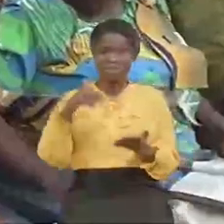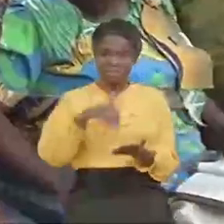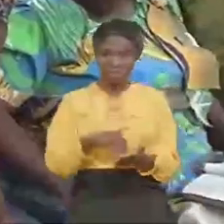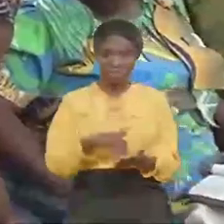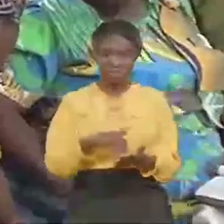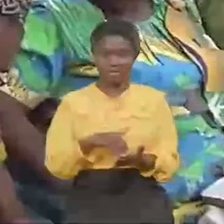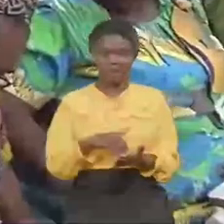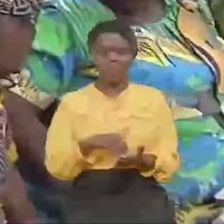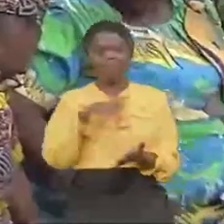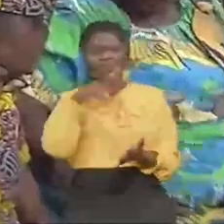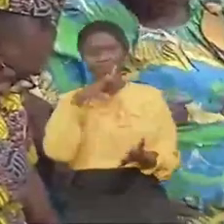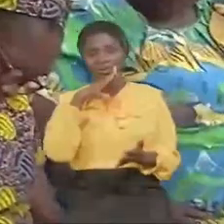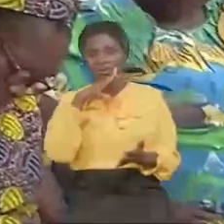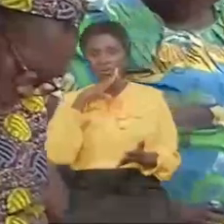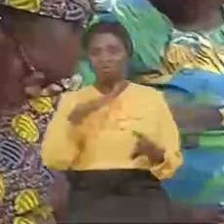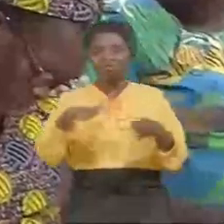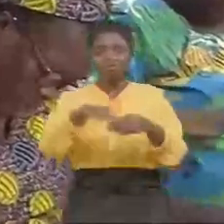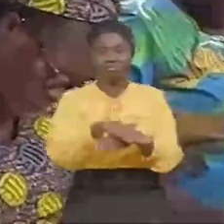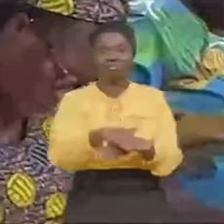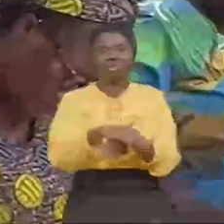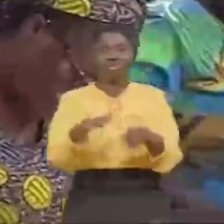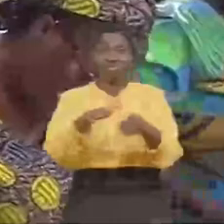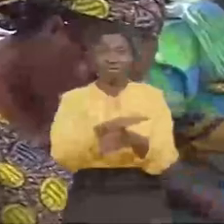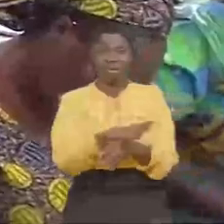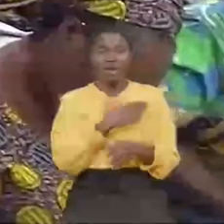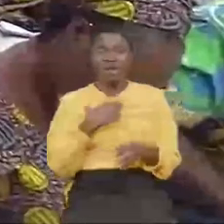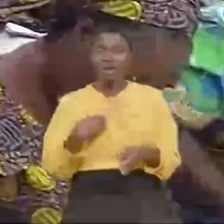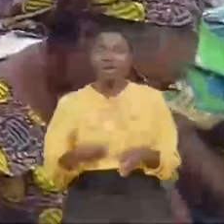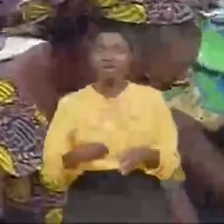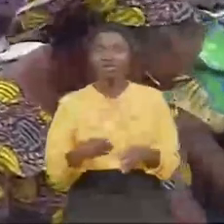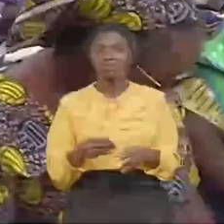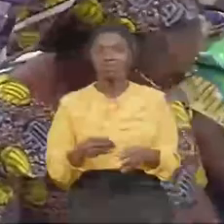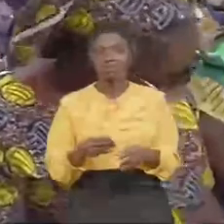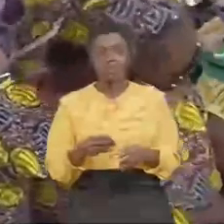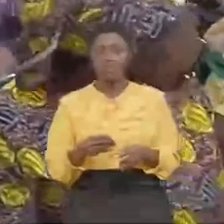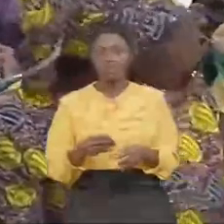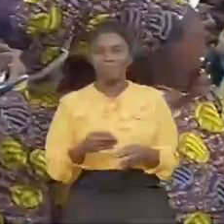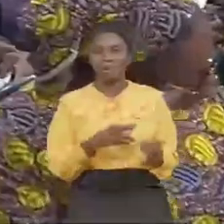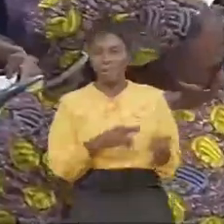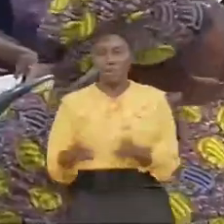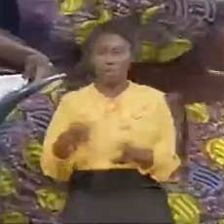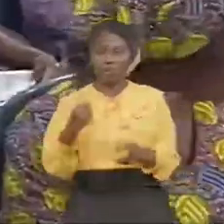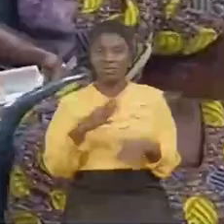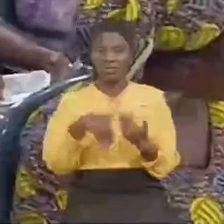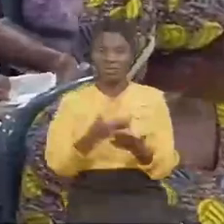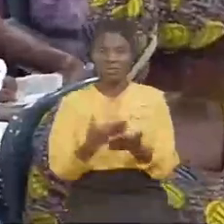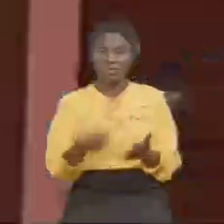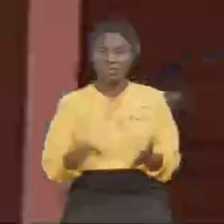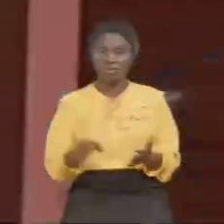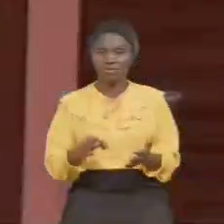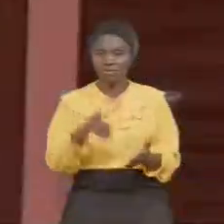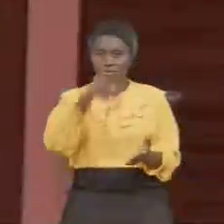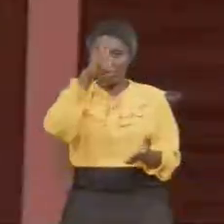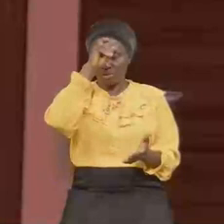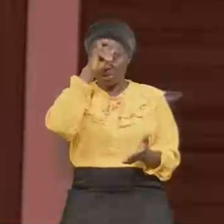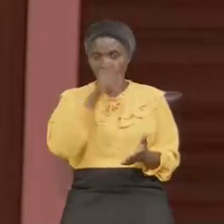annulée. Et l'homme est devenu indigne. Déjà, toute l'Égypte était indigne. Les